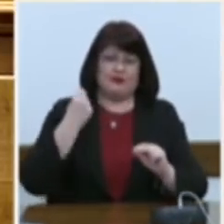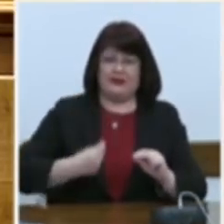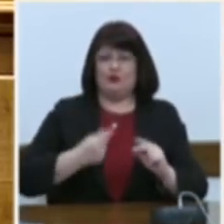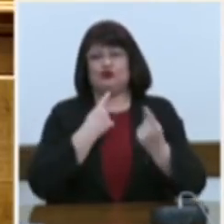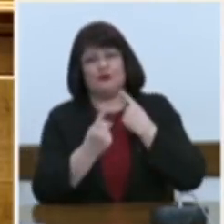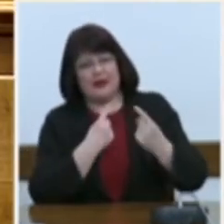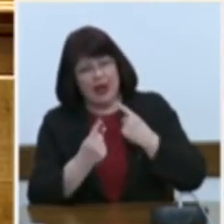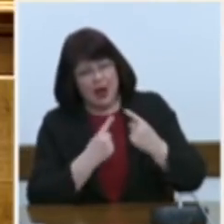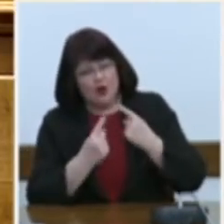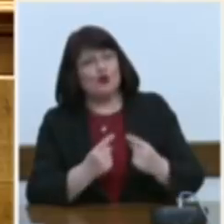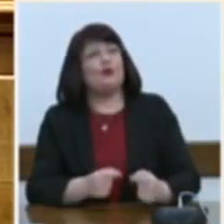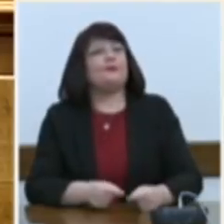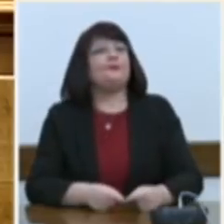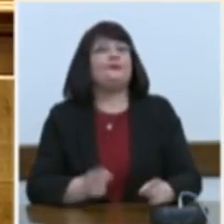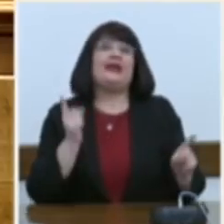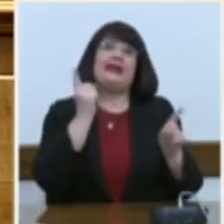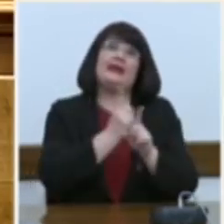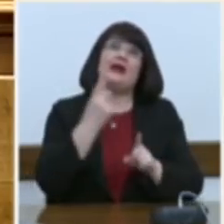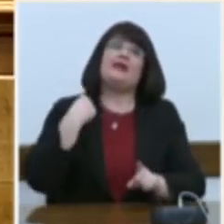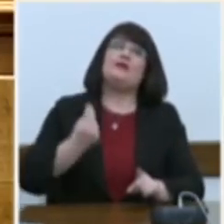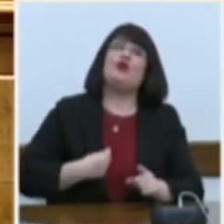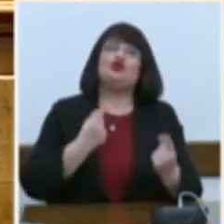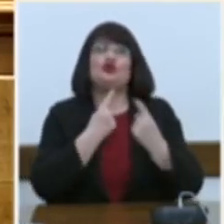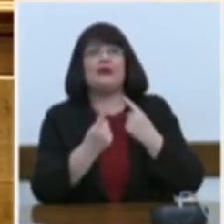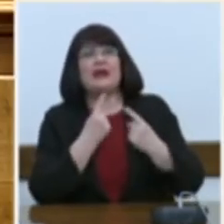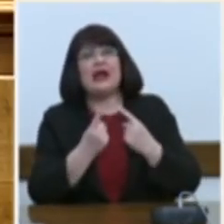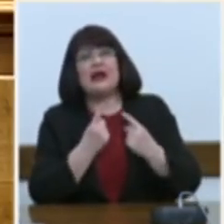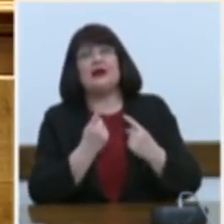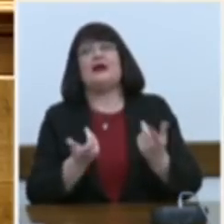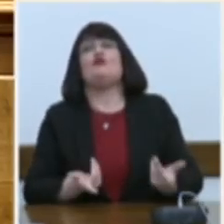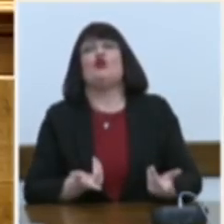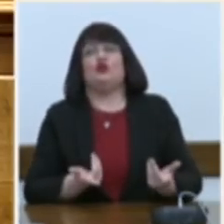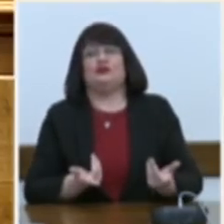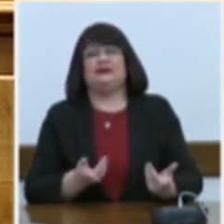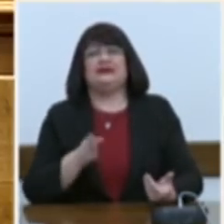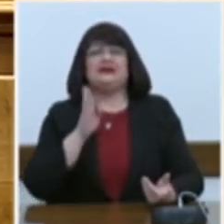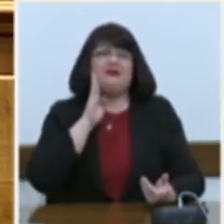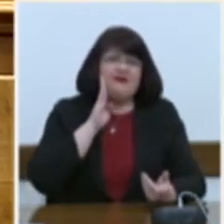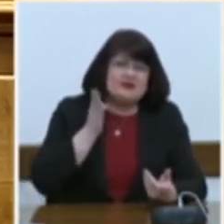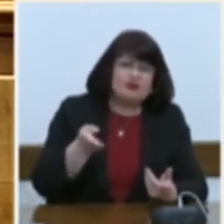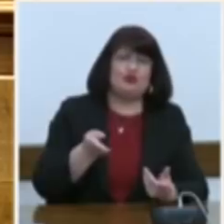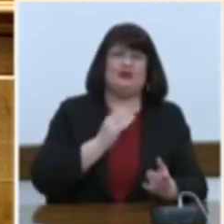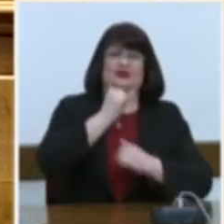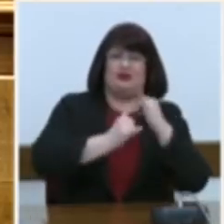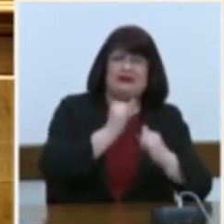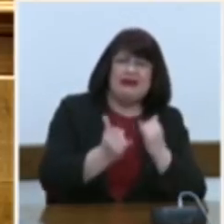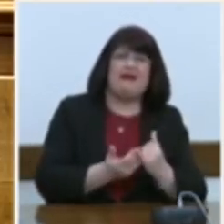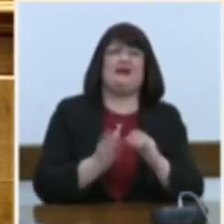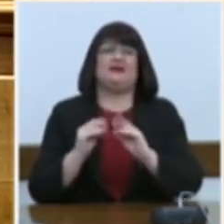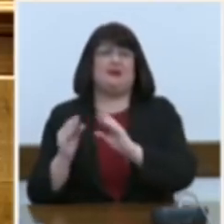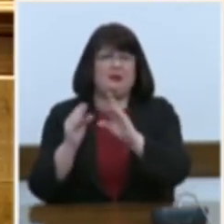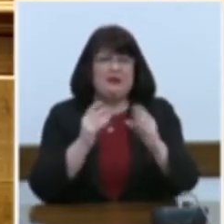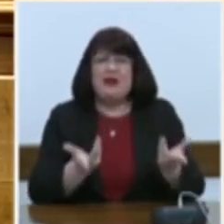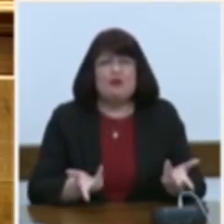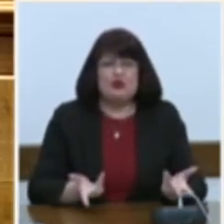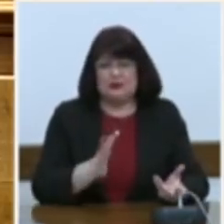διάλογο, ιδιαίτερα το δημόσιο διάλογο στα social media. Ξέρετε πολύ καλά, όπως και όλος